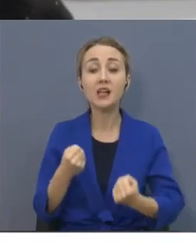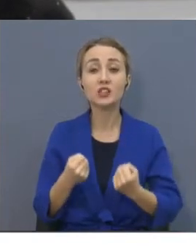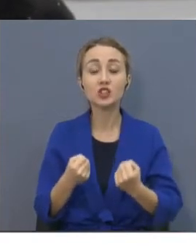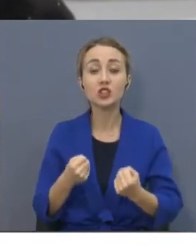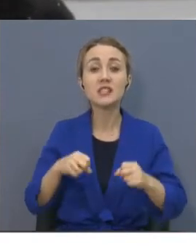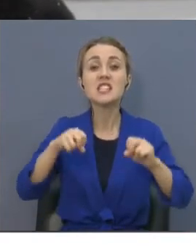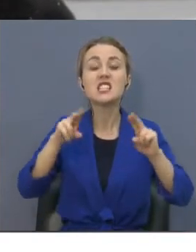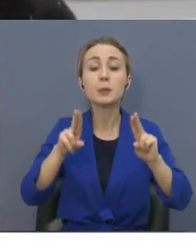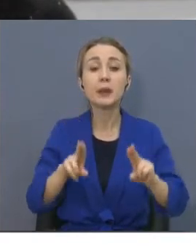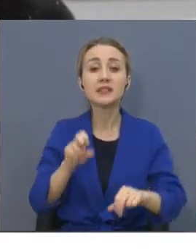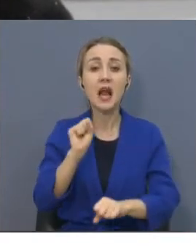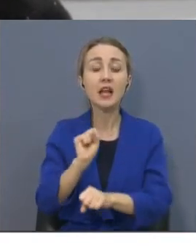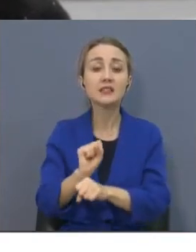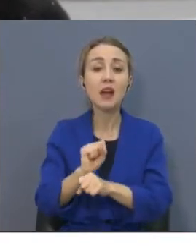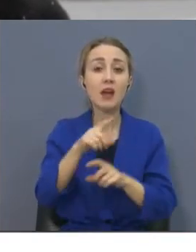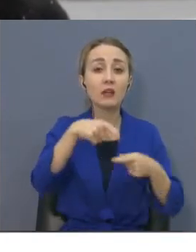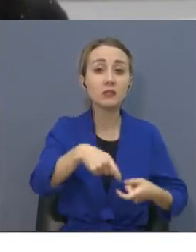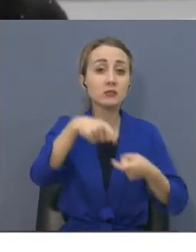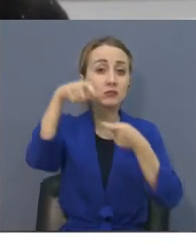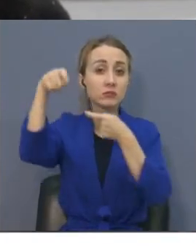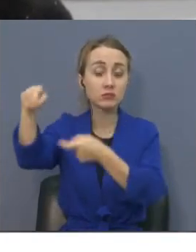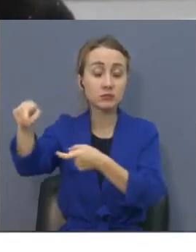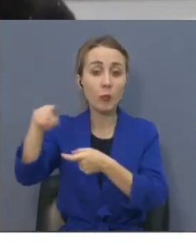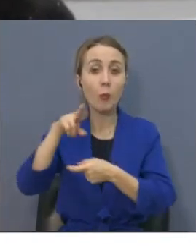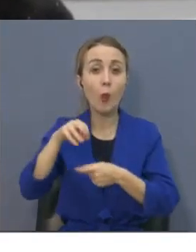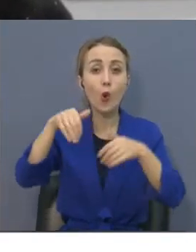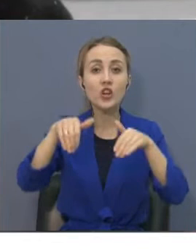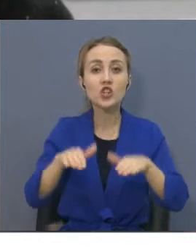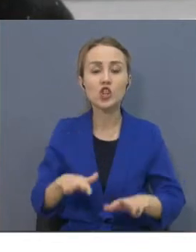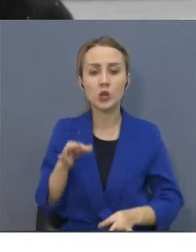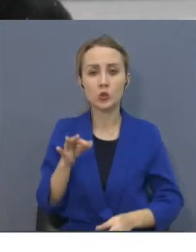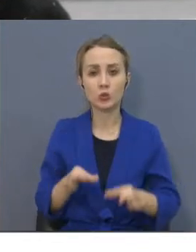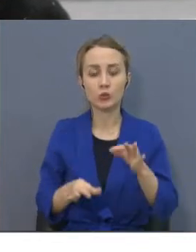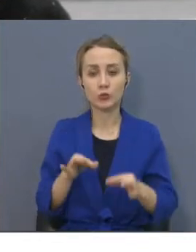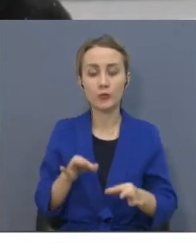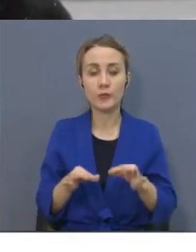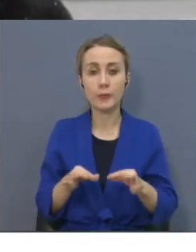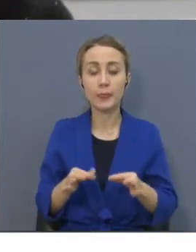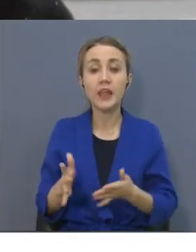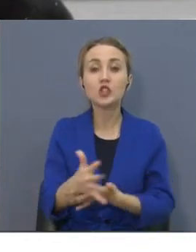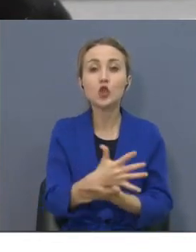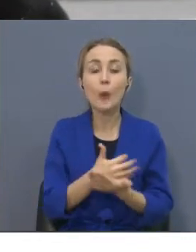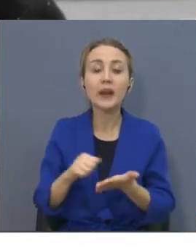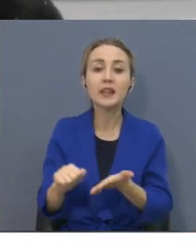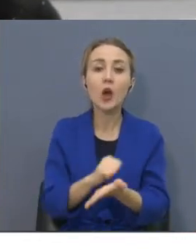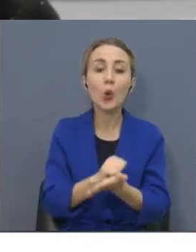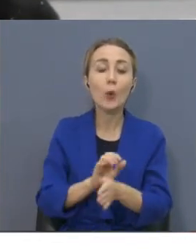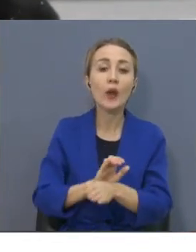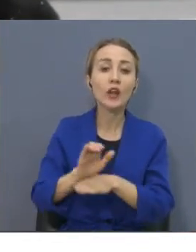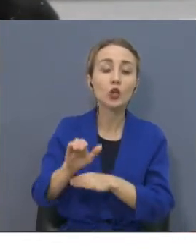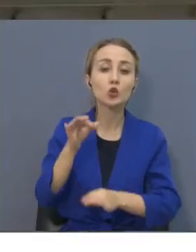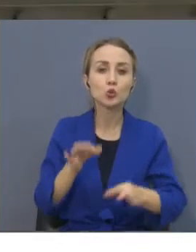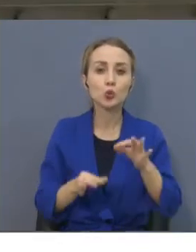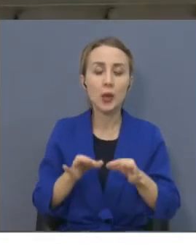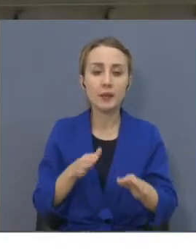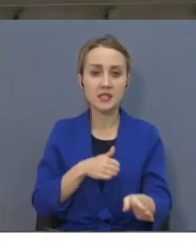на специализированную стоянку. По решению суда собранные материалы направлены судебным